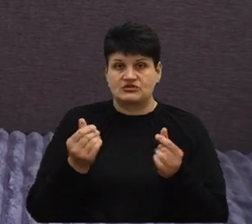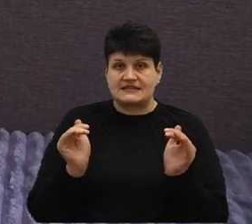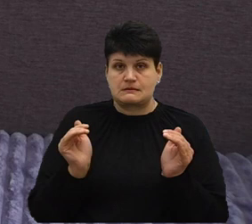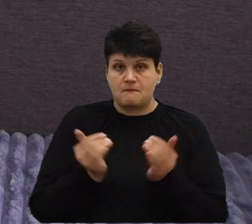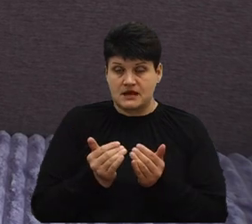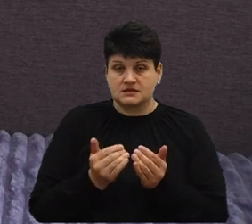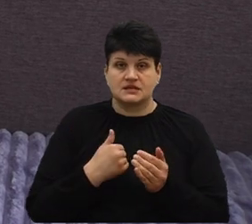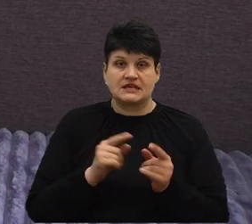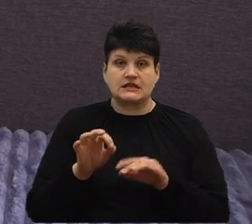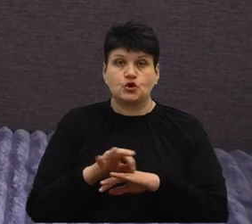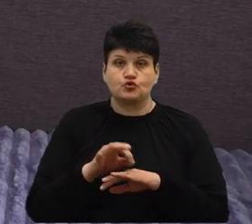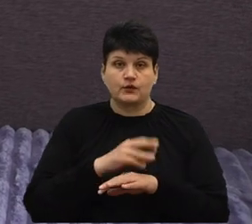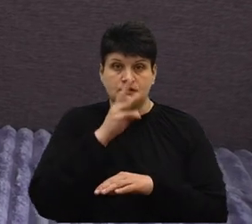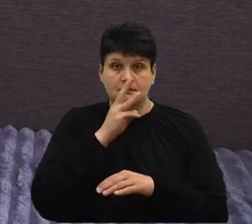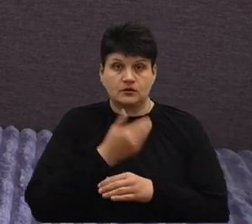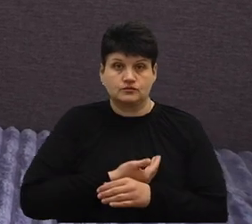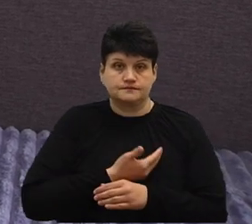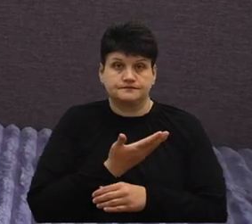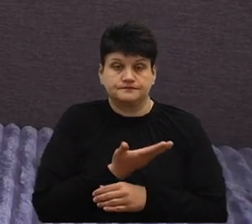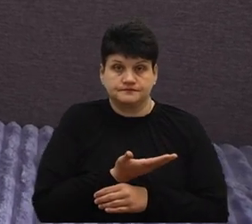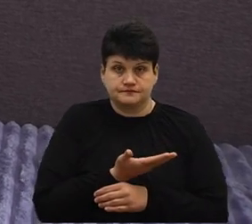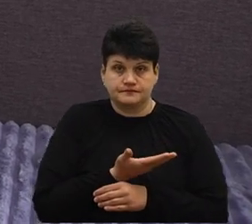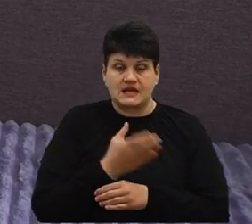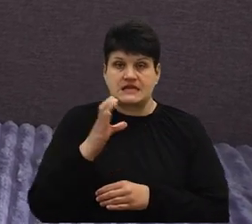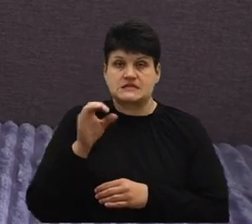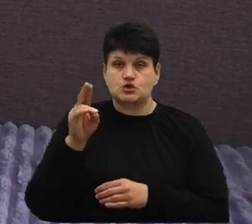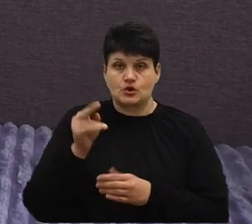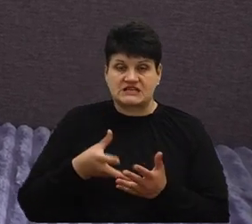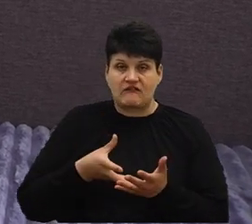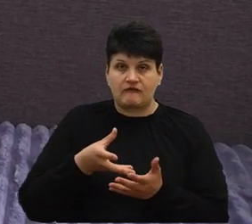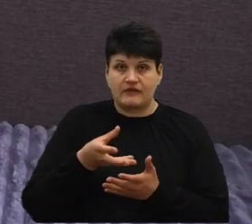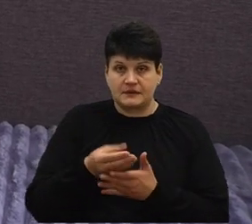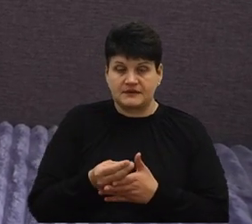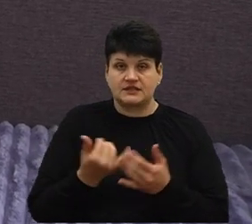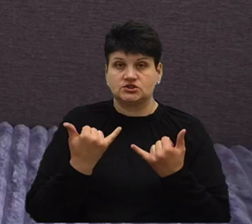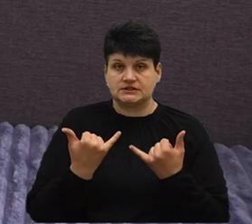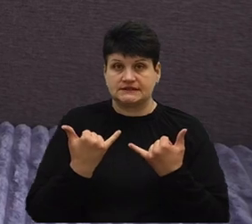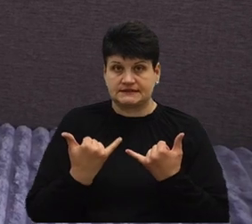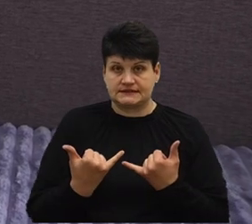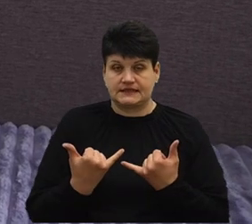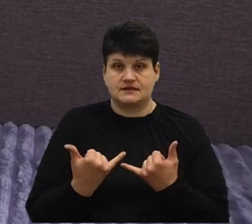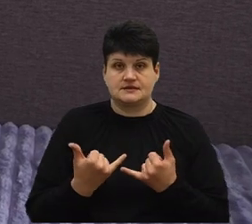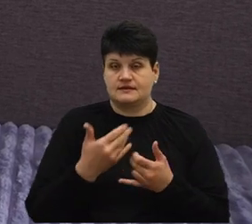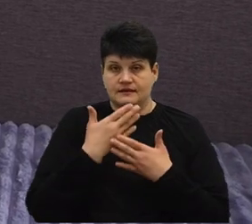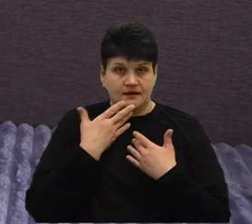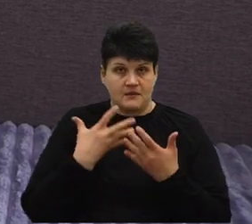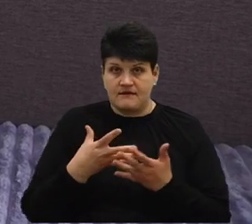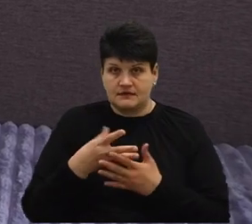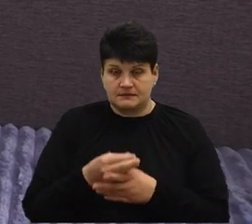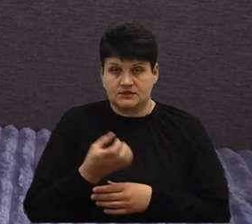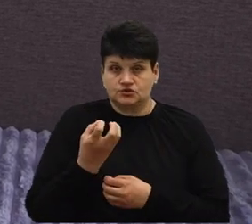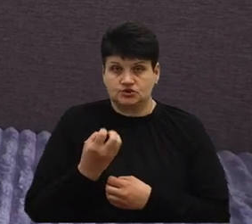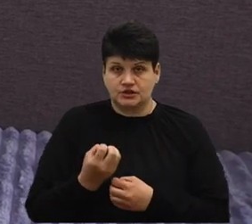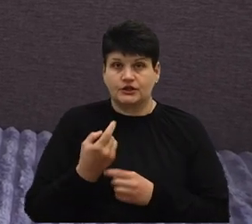ми тільки на чоловіку ви зарплату Ну і на соцвиплати але ще на даний момент їх немає То цей